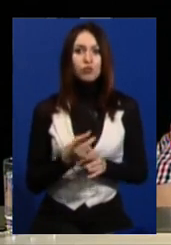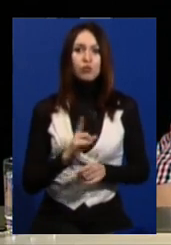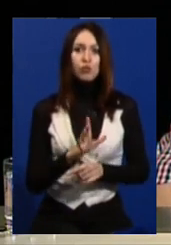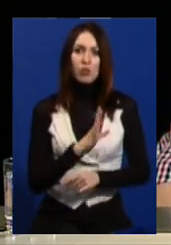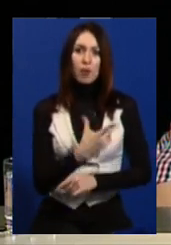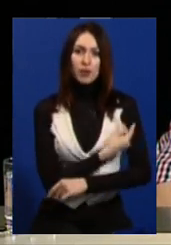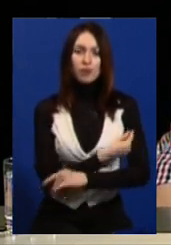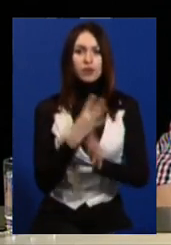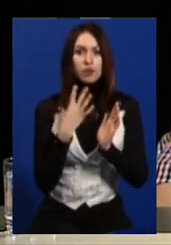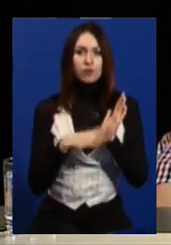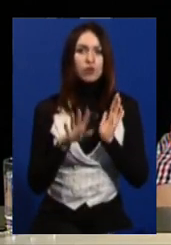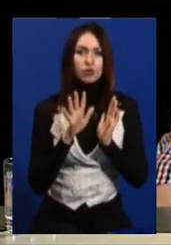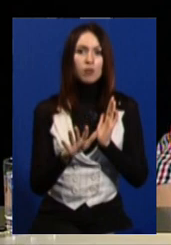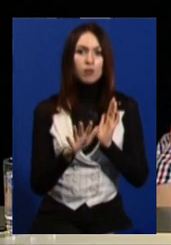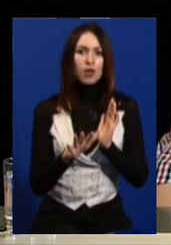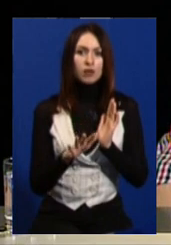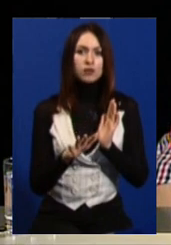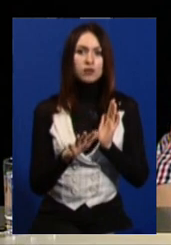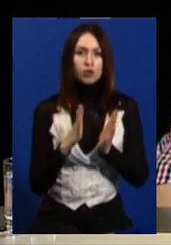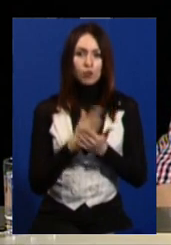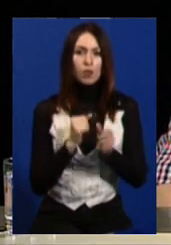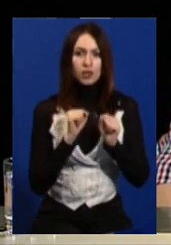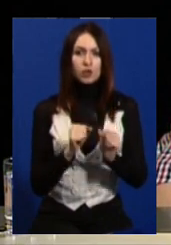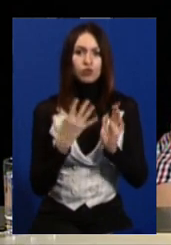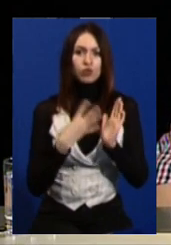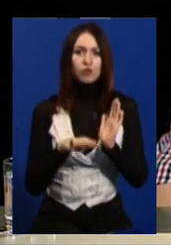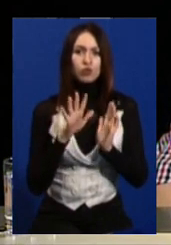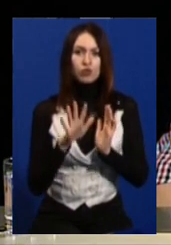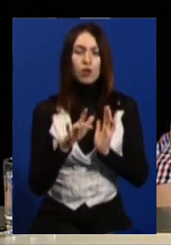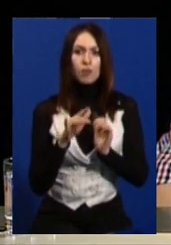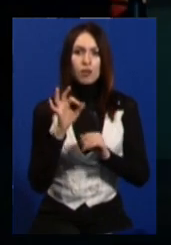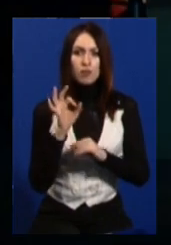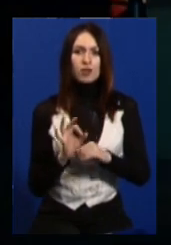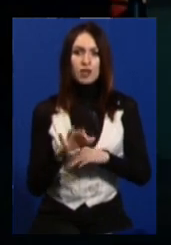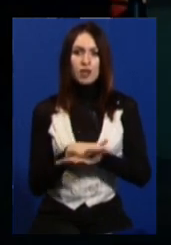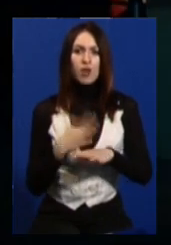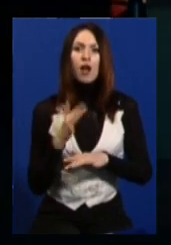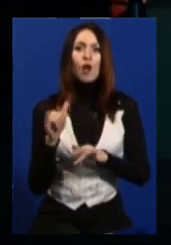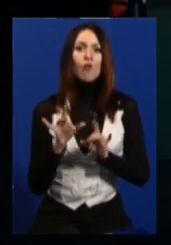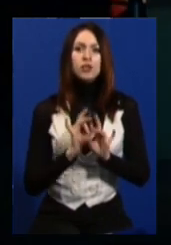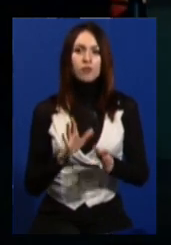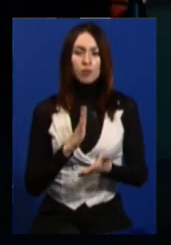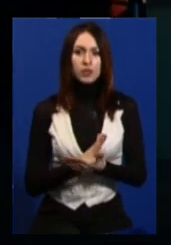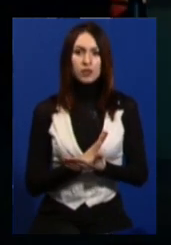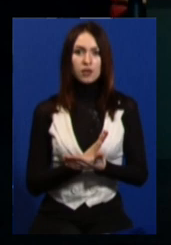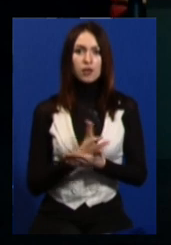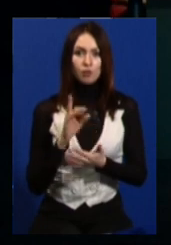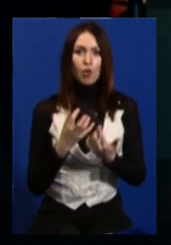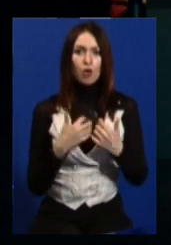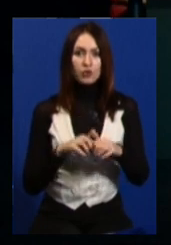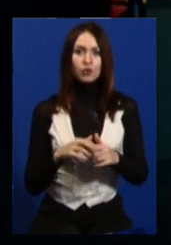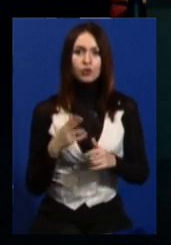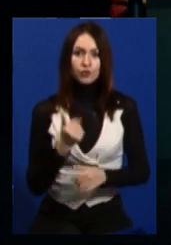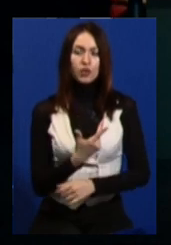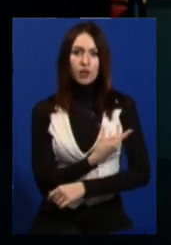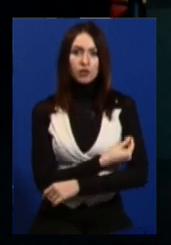привито 95, ну, чтобы имело защиту 95% населения. Чи у вас информация, яка, о количестве